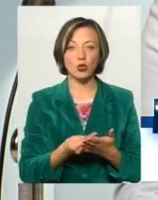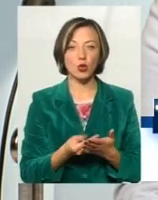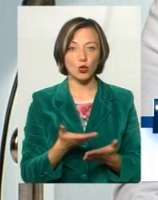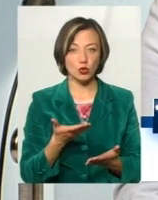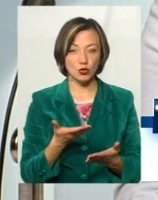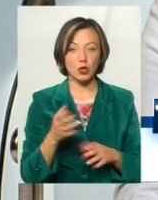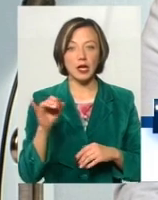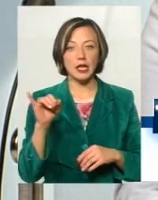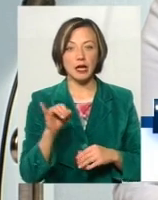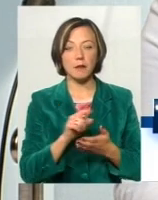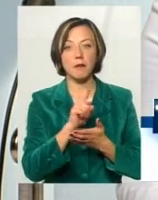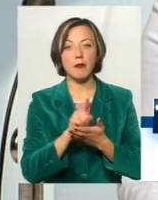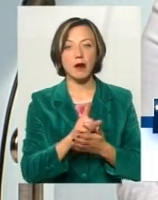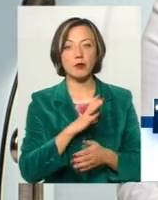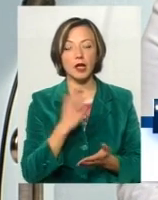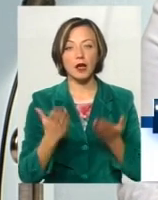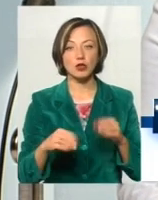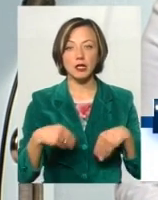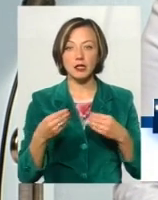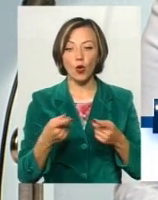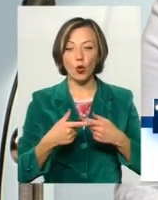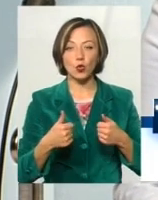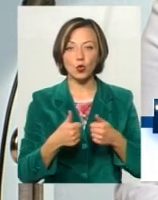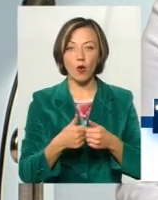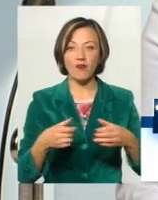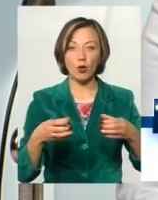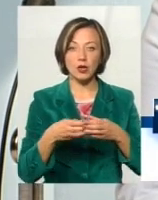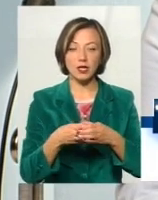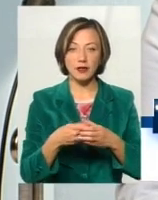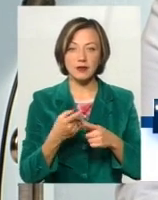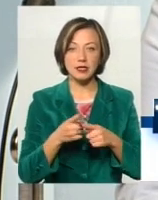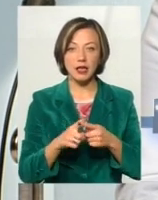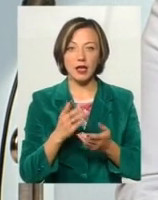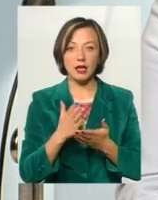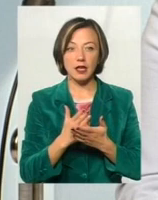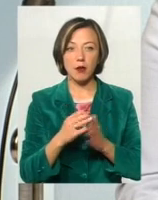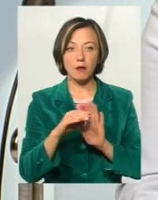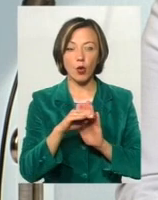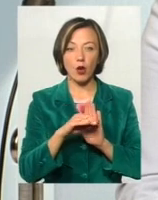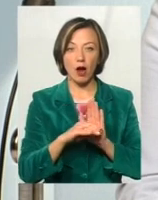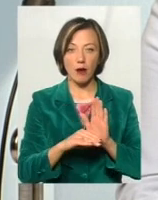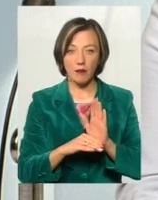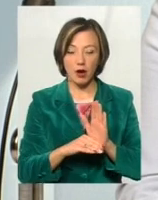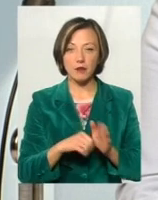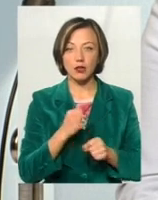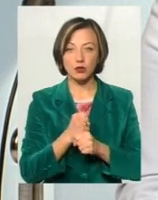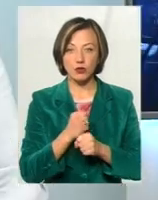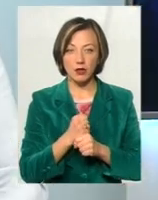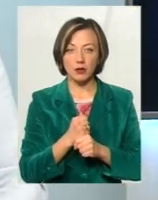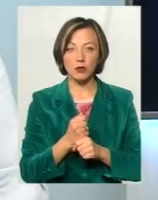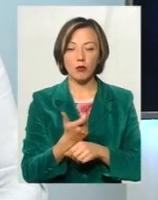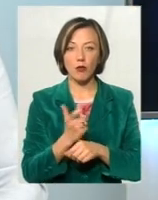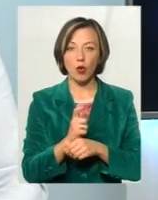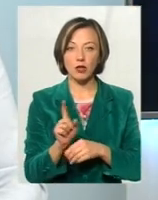І її має бути, якщо це надається, якщо гурток, факультатив, це є програма, за якою має працювати